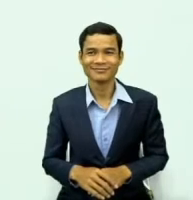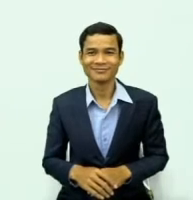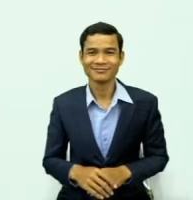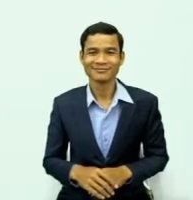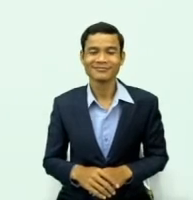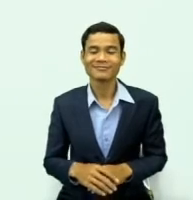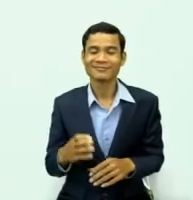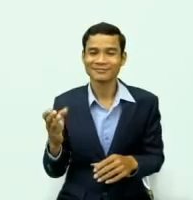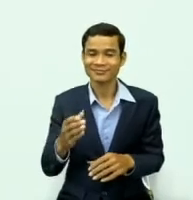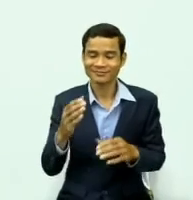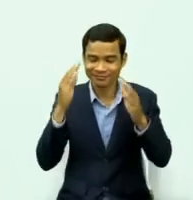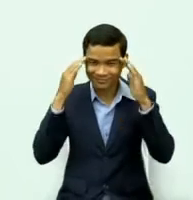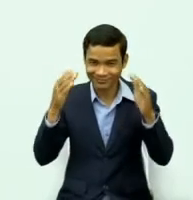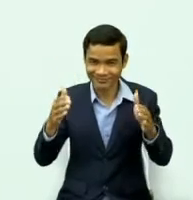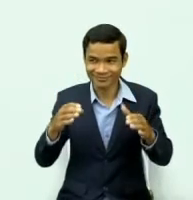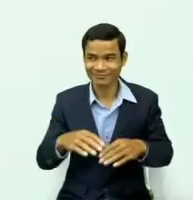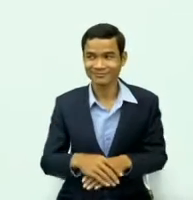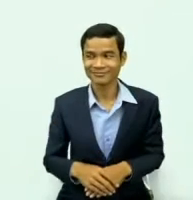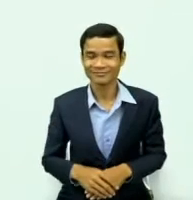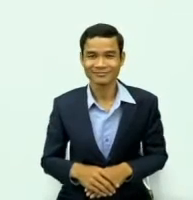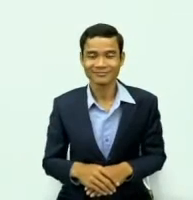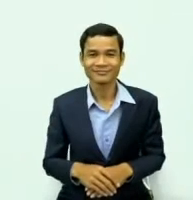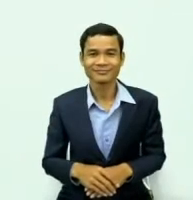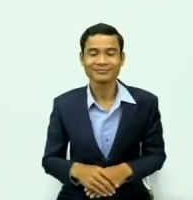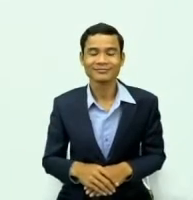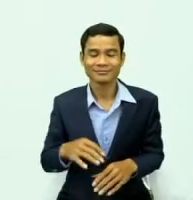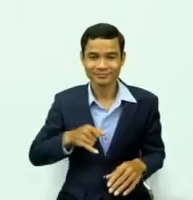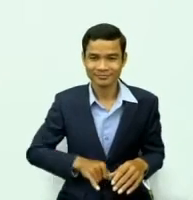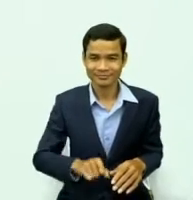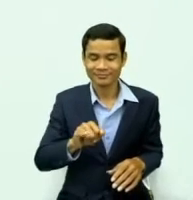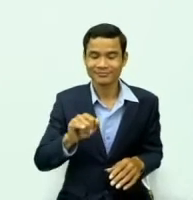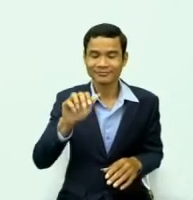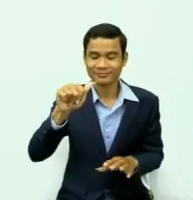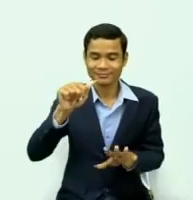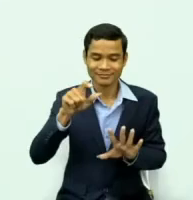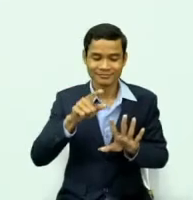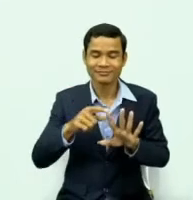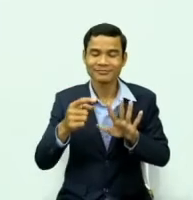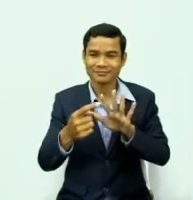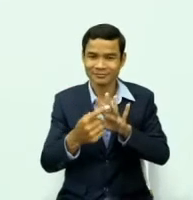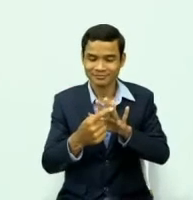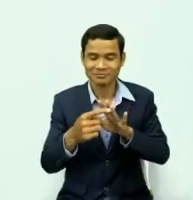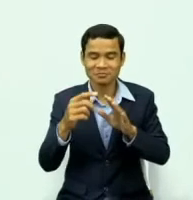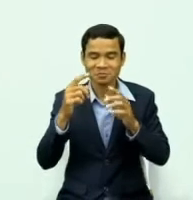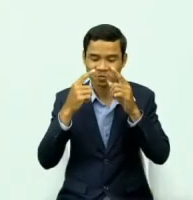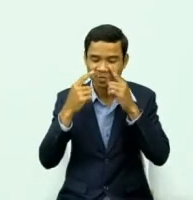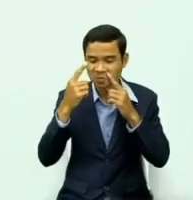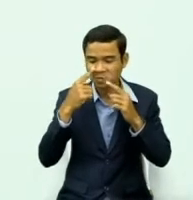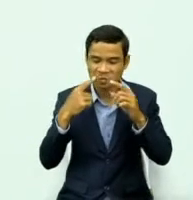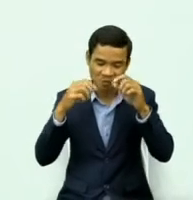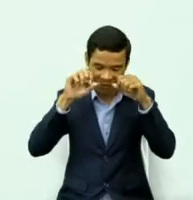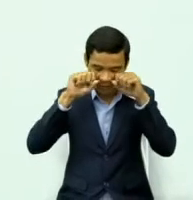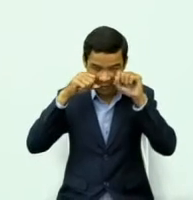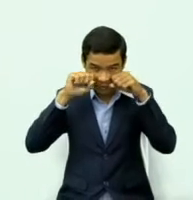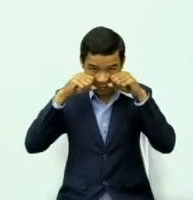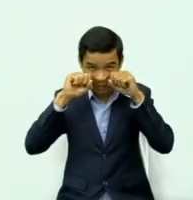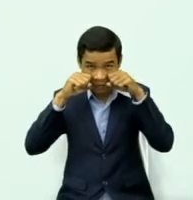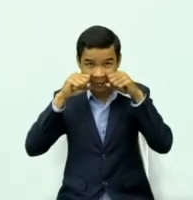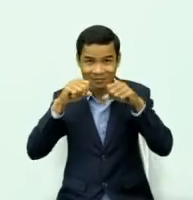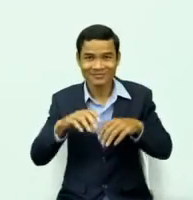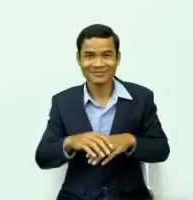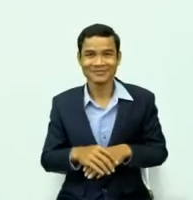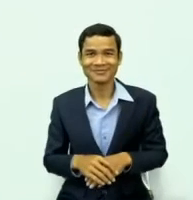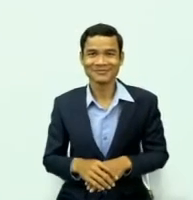còn con thêm đặt tình ở khnề chai nhổ dùng ngay ngỏ cha mà đang